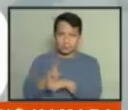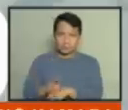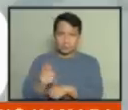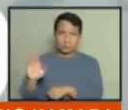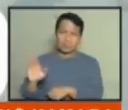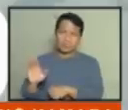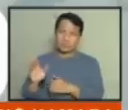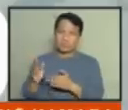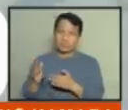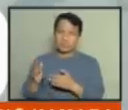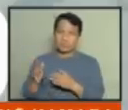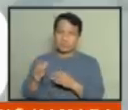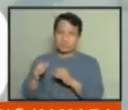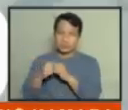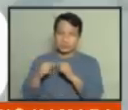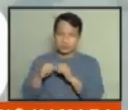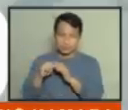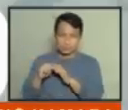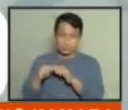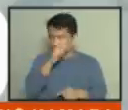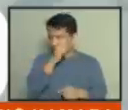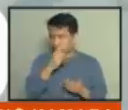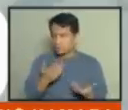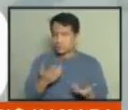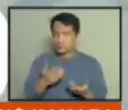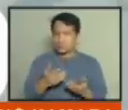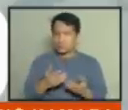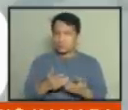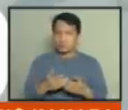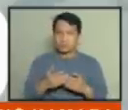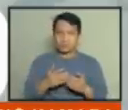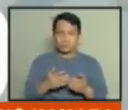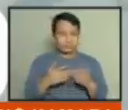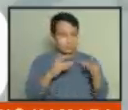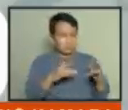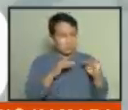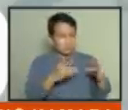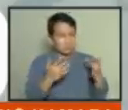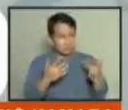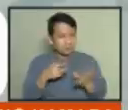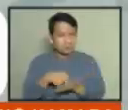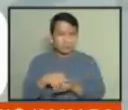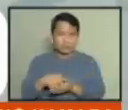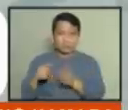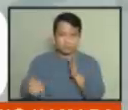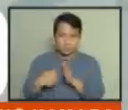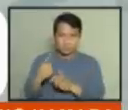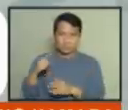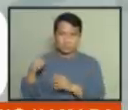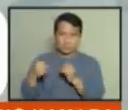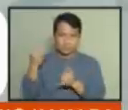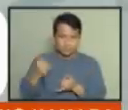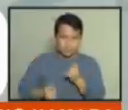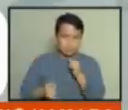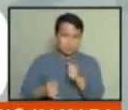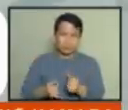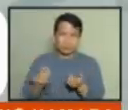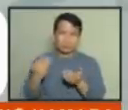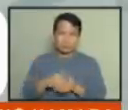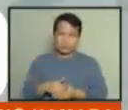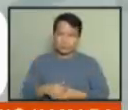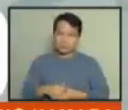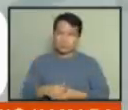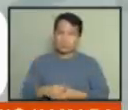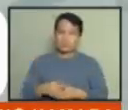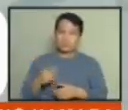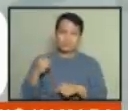yung sa shelter nila. Tapos itong kambal po, nagmamakaawa sa amin na, ma, bigyan mo pa kami ng last chance, hindi na kami iulit. Okay.